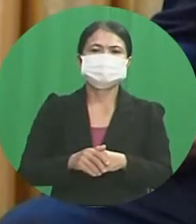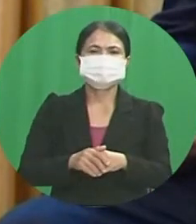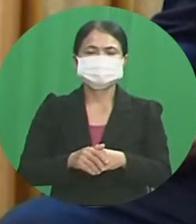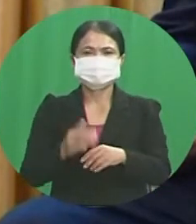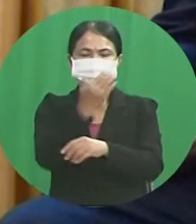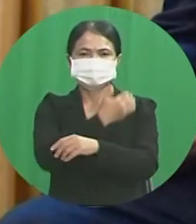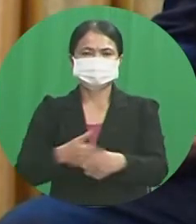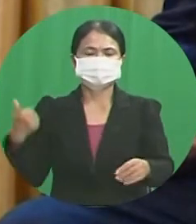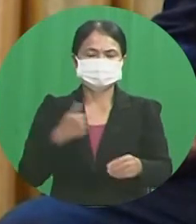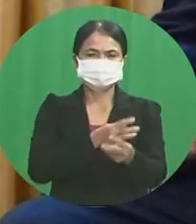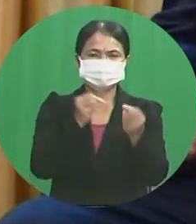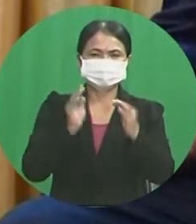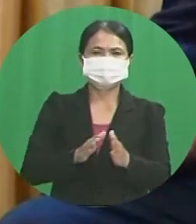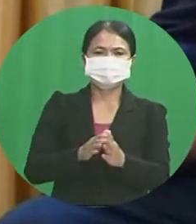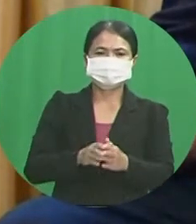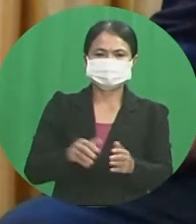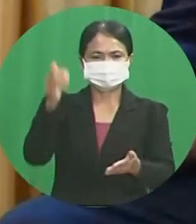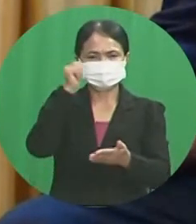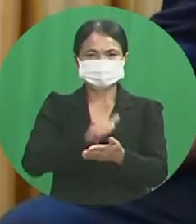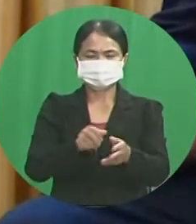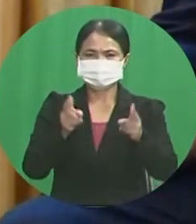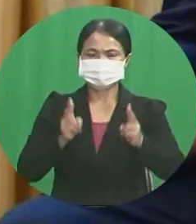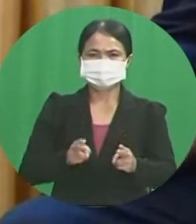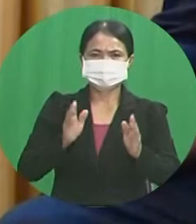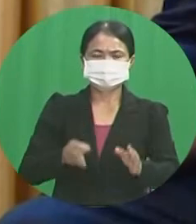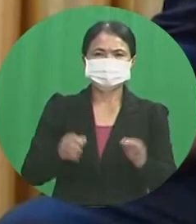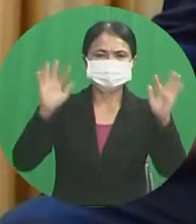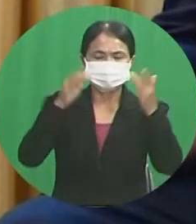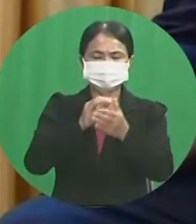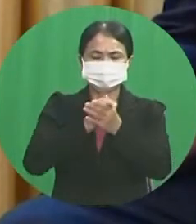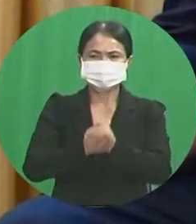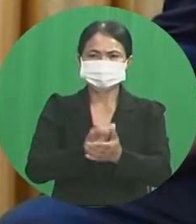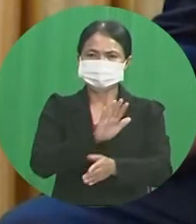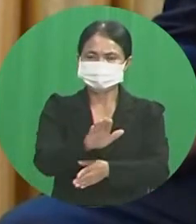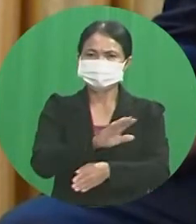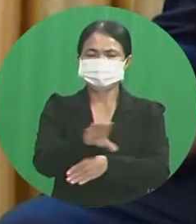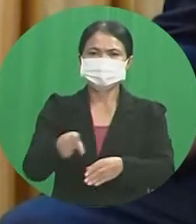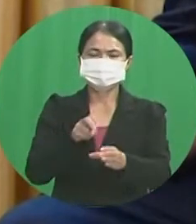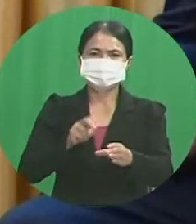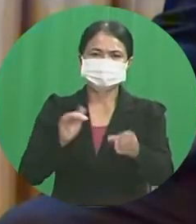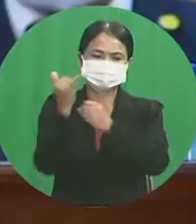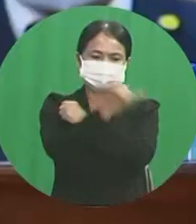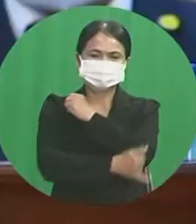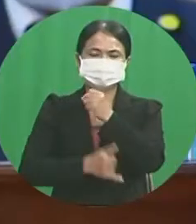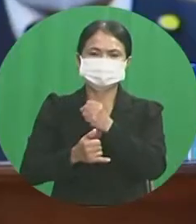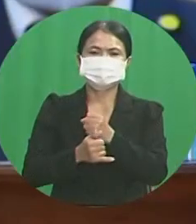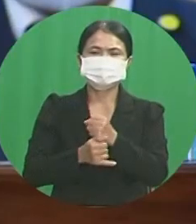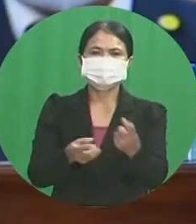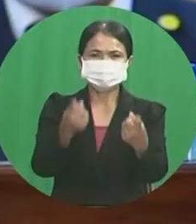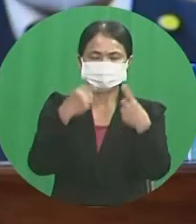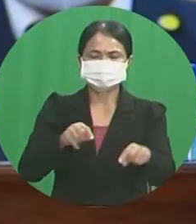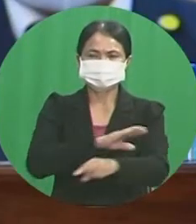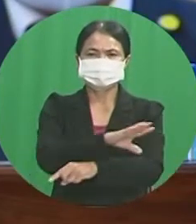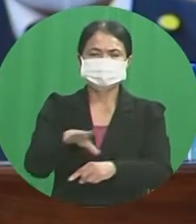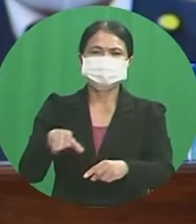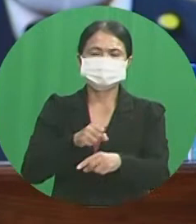ម្តេចតេជោនាយករដ្ឋមន្ត្រីក៏បានសម្រេចអនុញ្ញាតឲ្យអ្នកធុរកិច្ចរបស់កម្ពុជាដែលចេញទៅក្រៅប្រទេសហើយត្រឡប់មកកម្ពុ